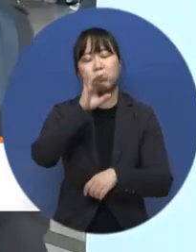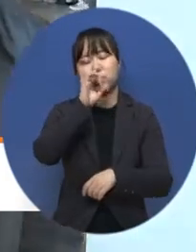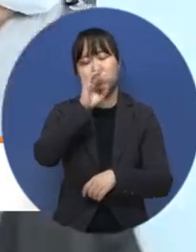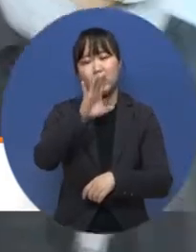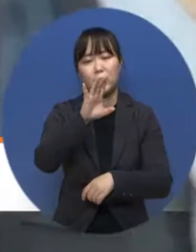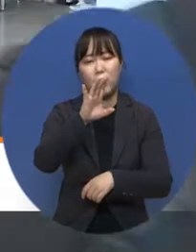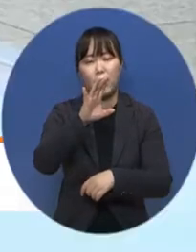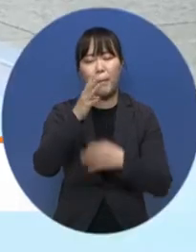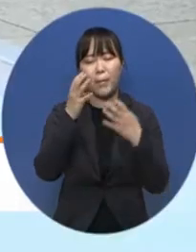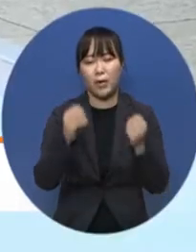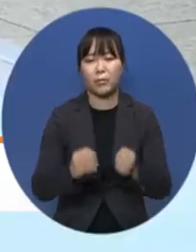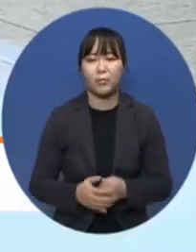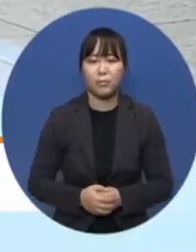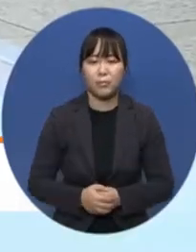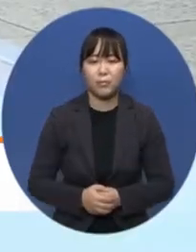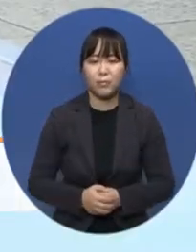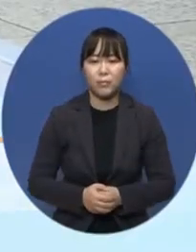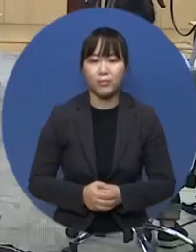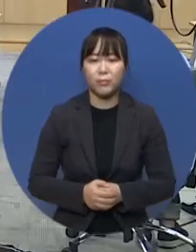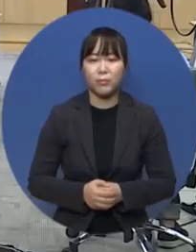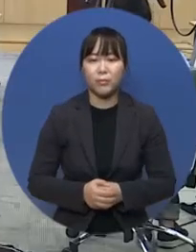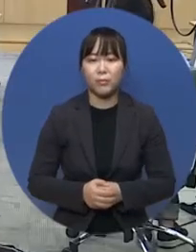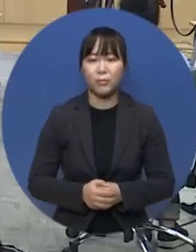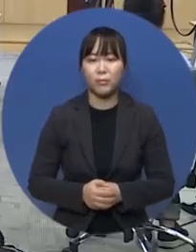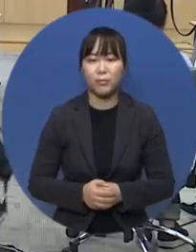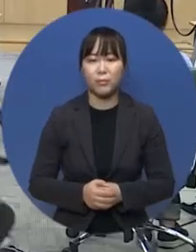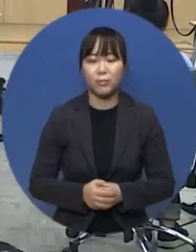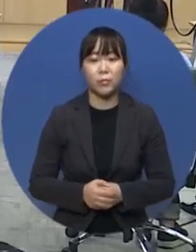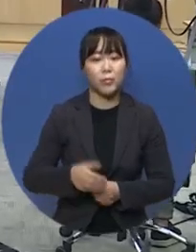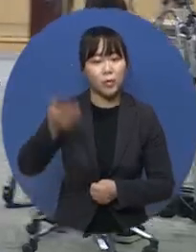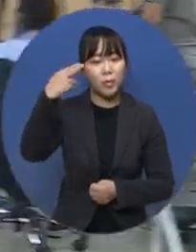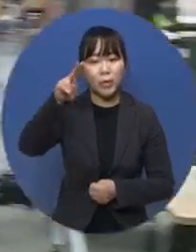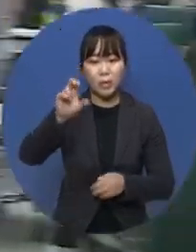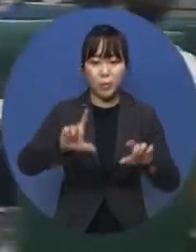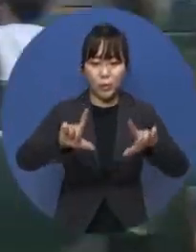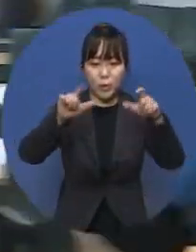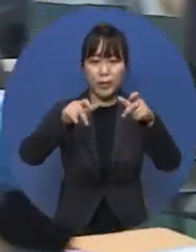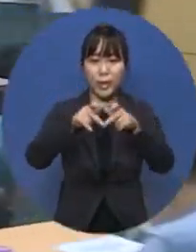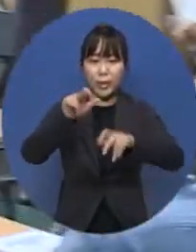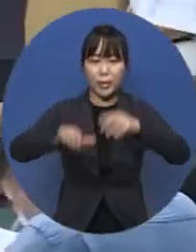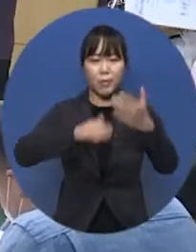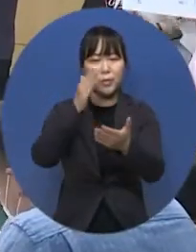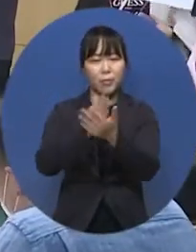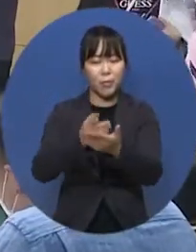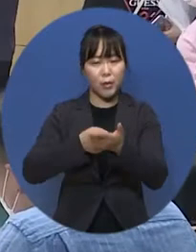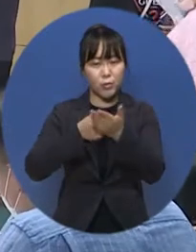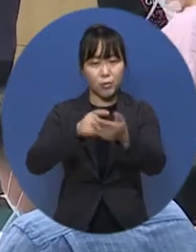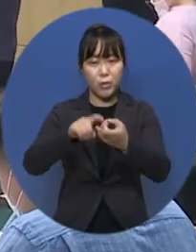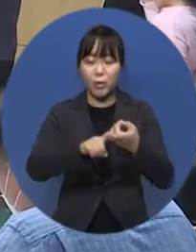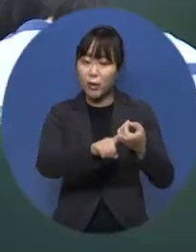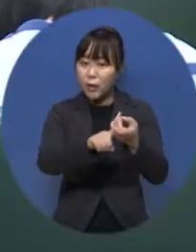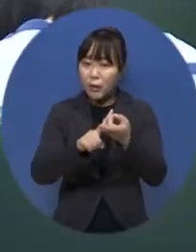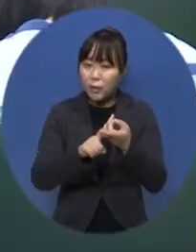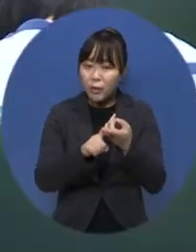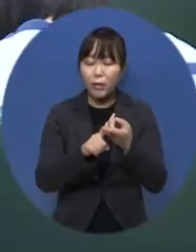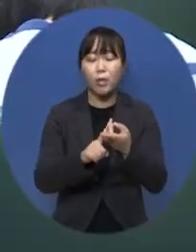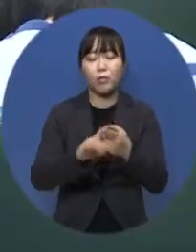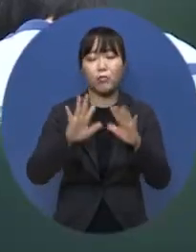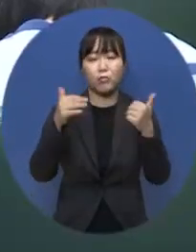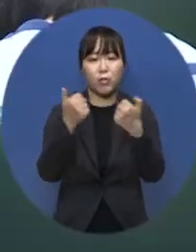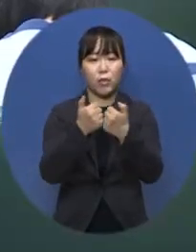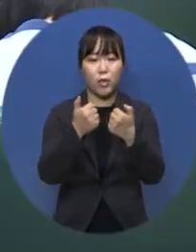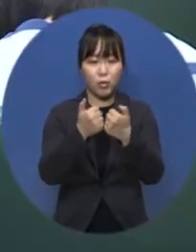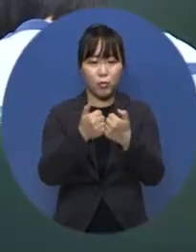사례가 속출한 것입니다. 이에 지난달 25일 장애인 차별금지 추진연대는 국회의원회